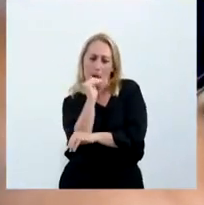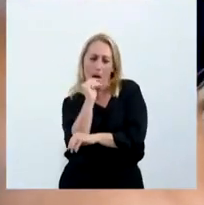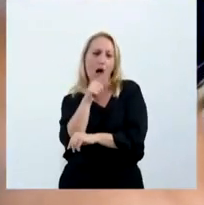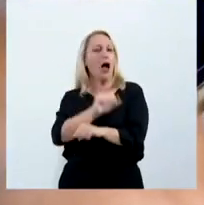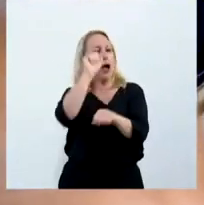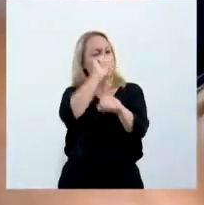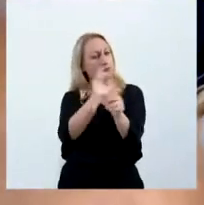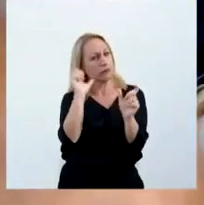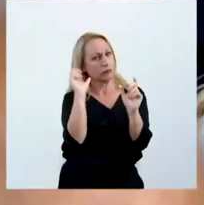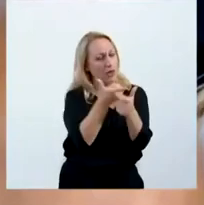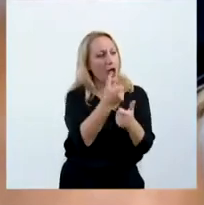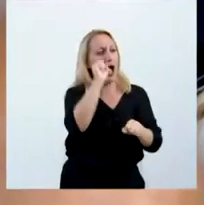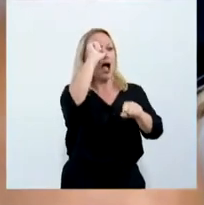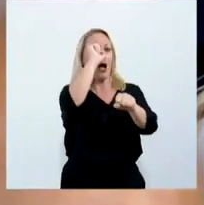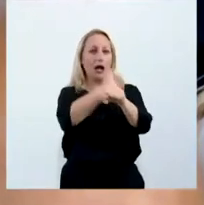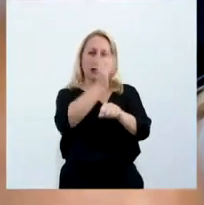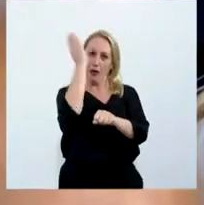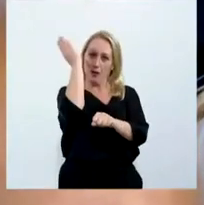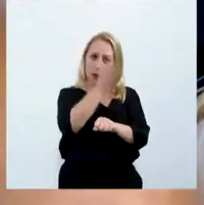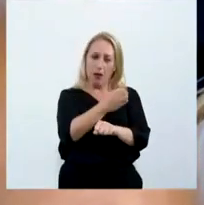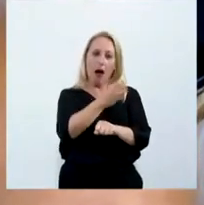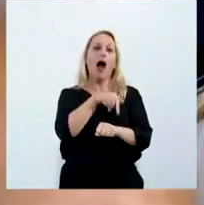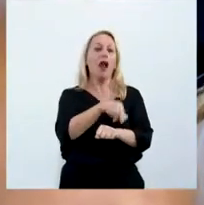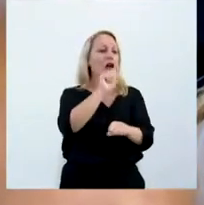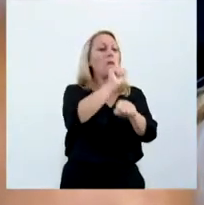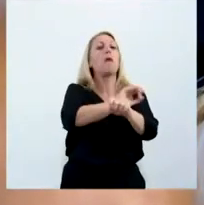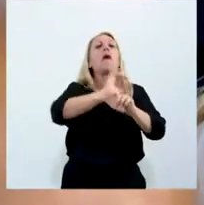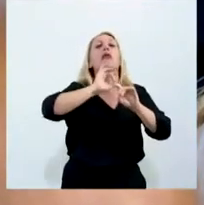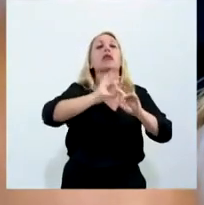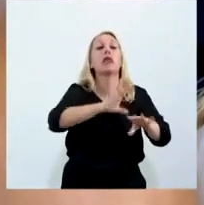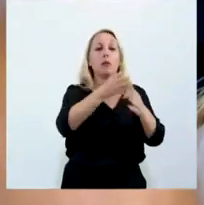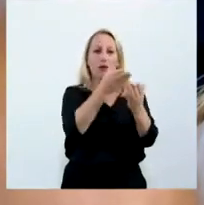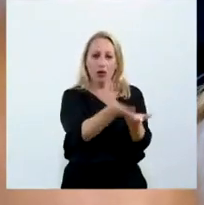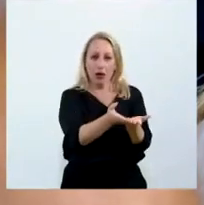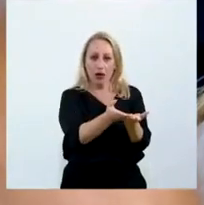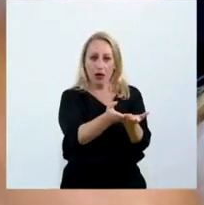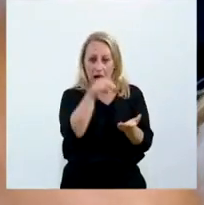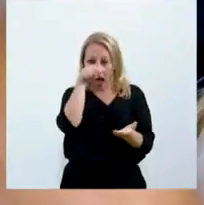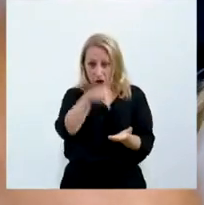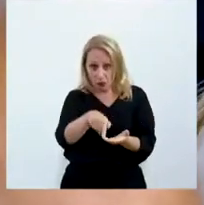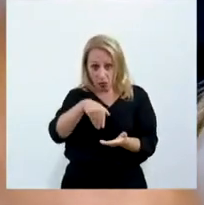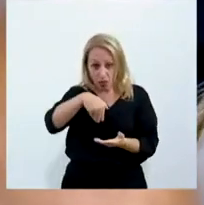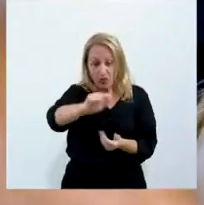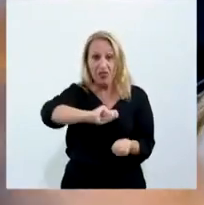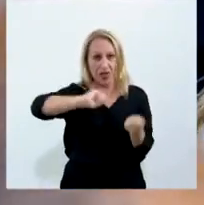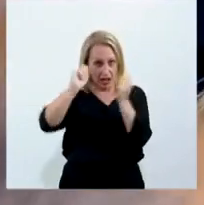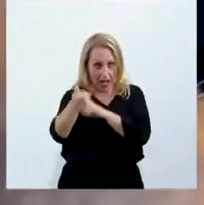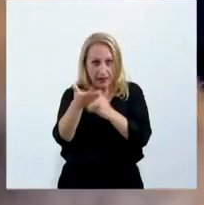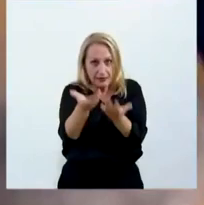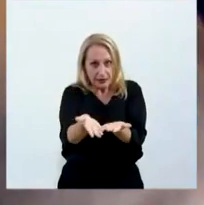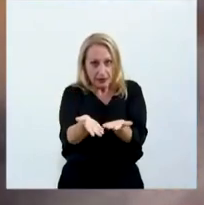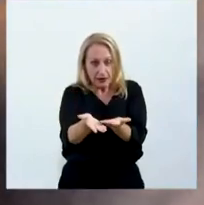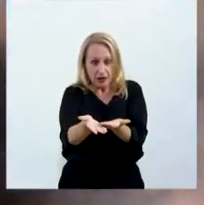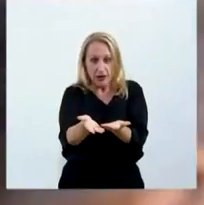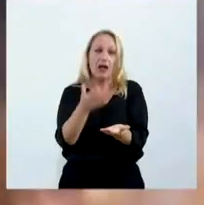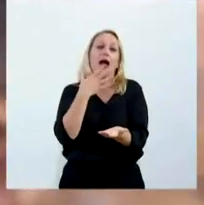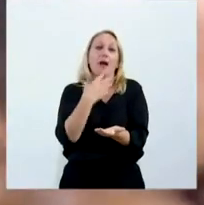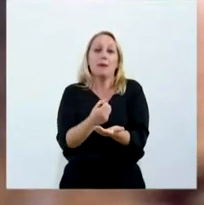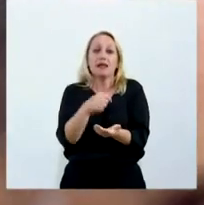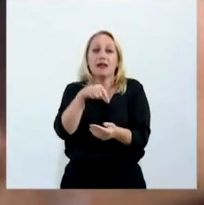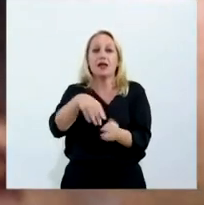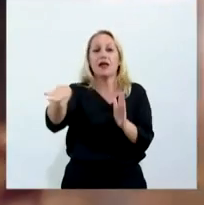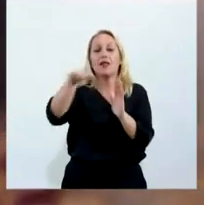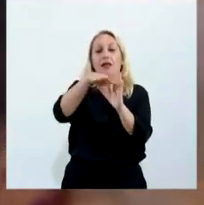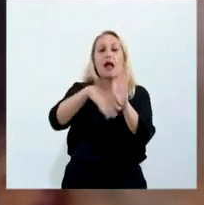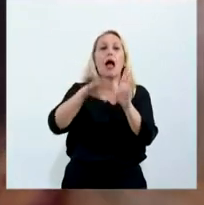καταδικάστηκε και έμεινε εκτός φυλακής. Θα το δούμε αυτό να αλλάζει? Να περιμένουμε αλλαγές στις διατάξεις